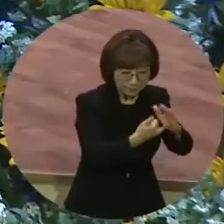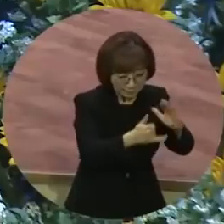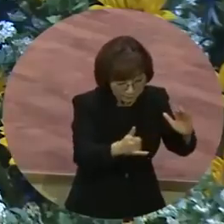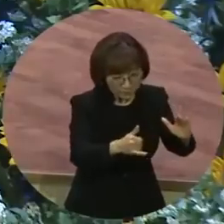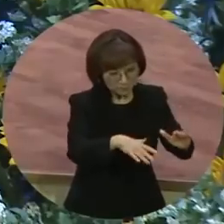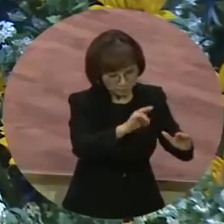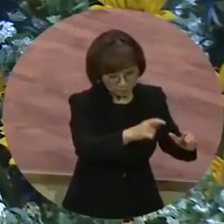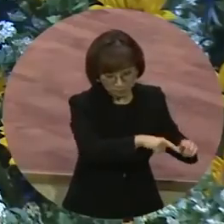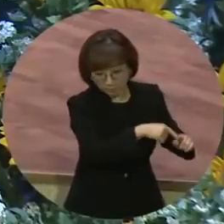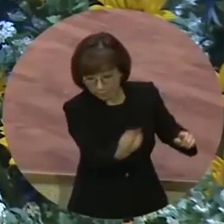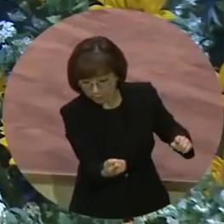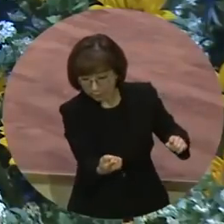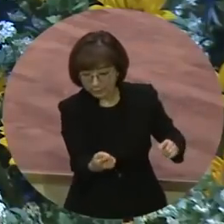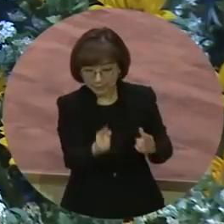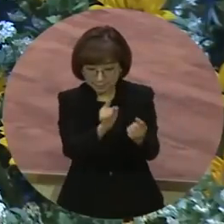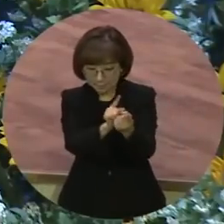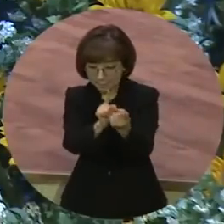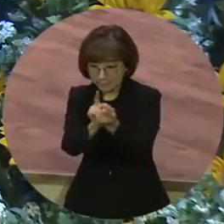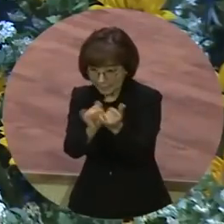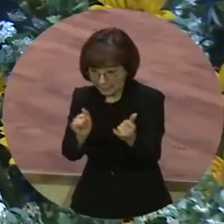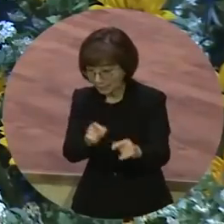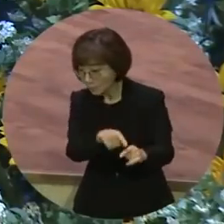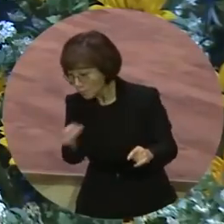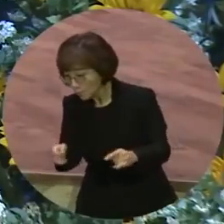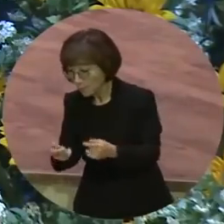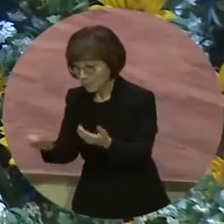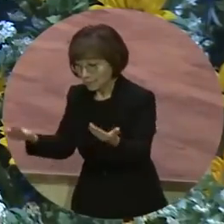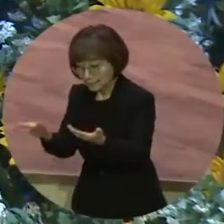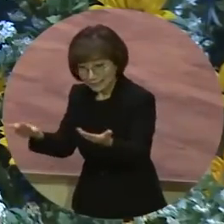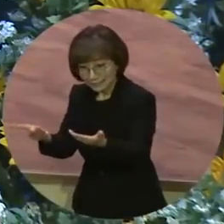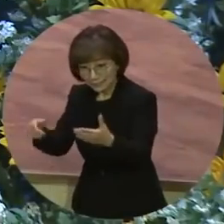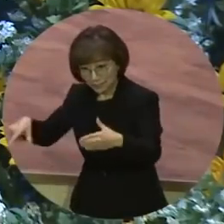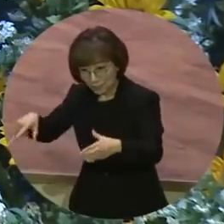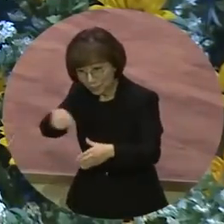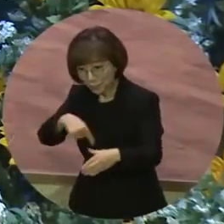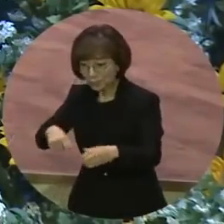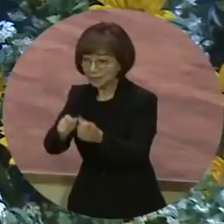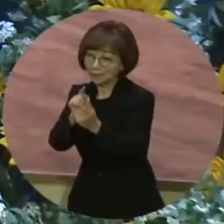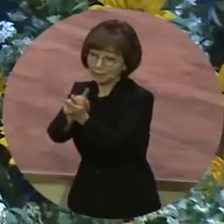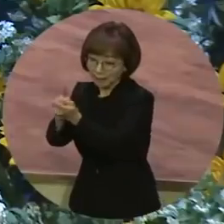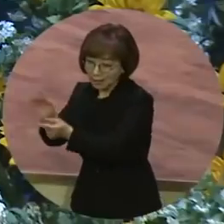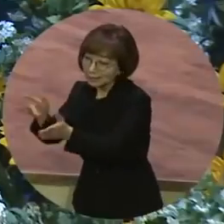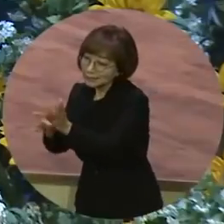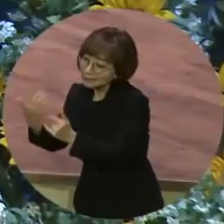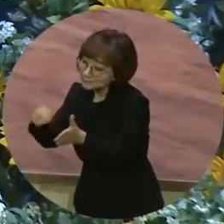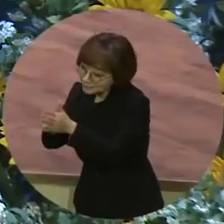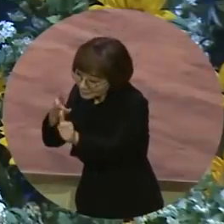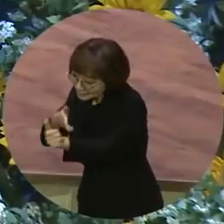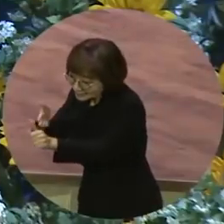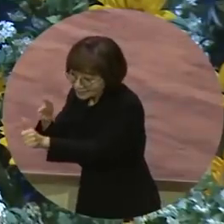지역에 내가 만나는 사람부터 예수 믿으세요. 아멘. 복음 증가하는 거예요.